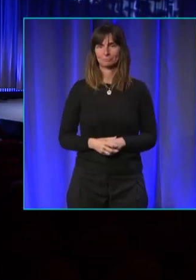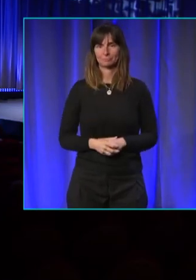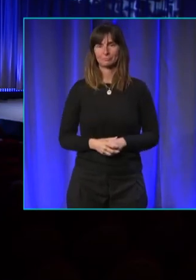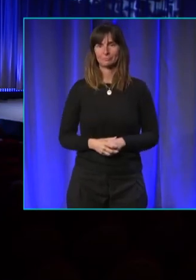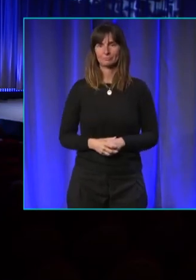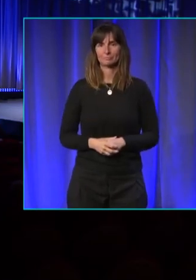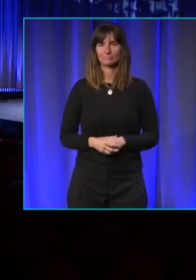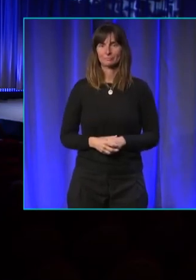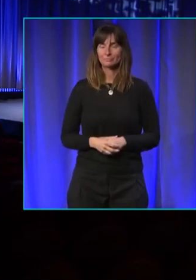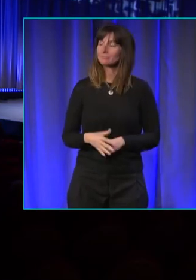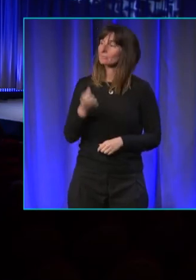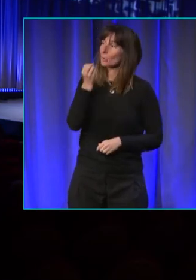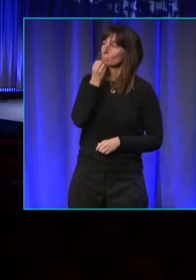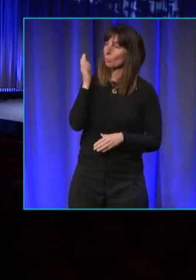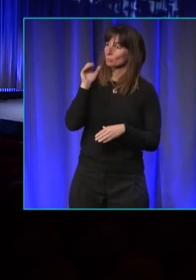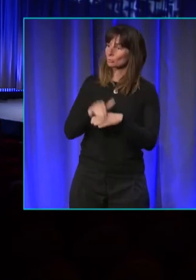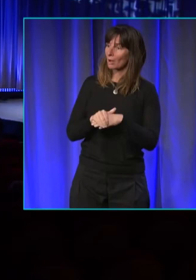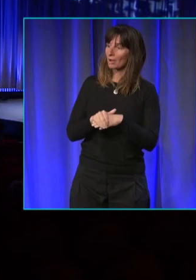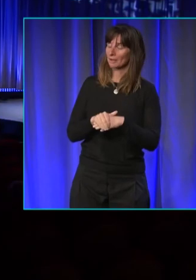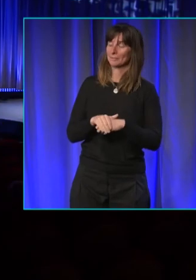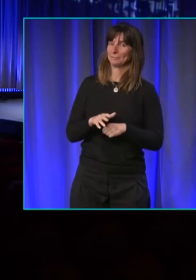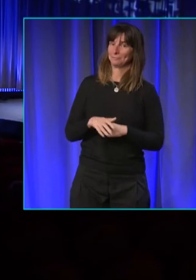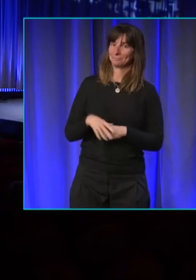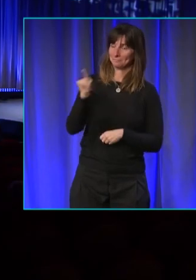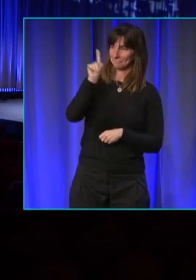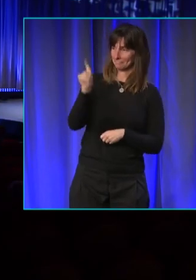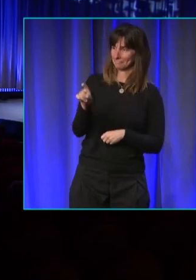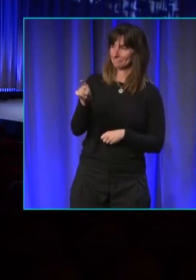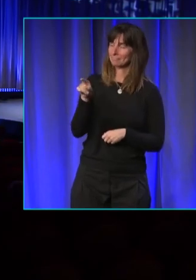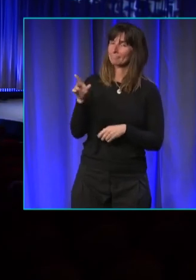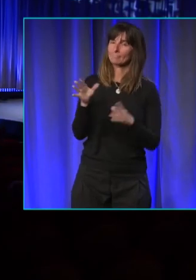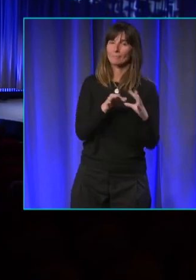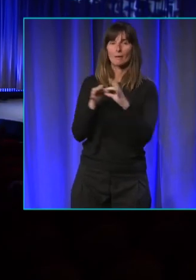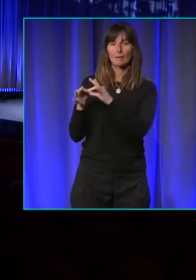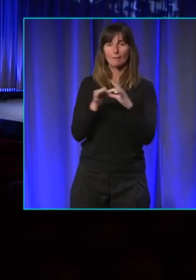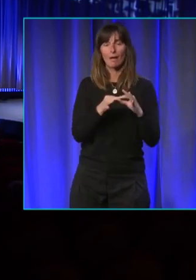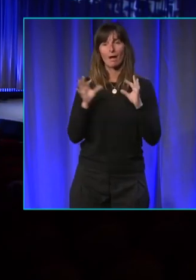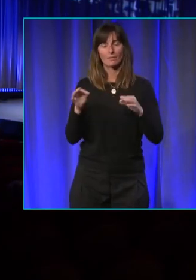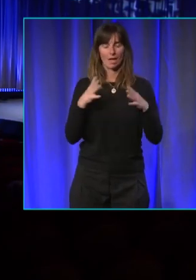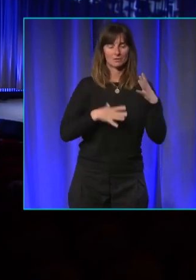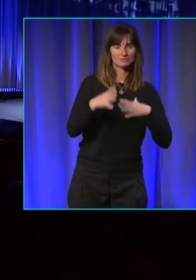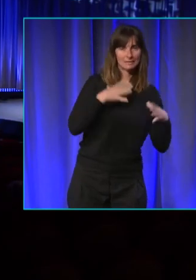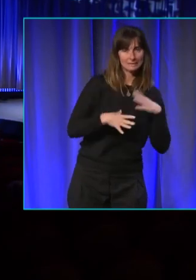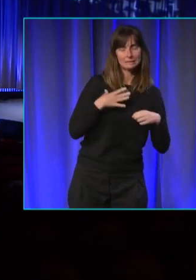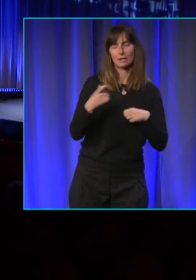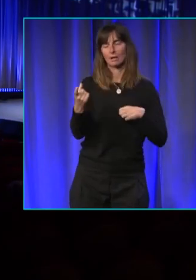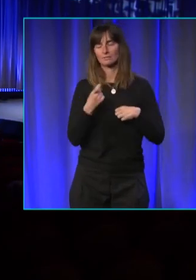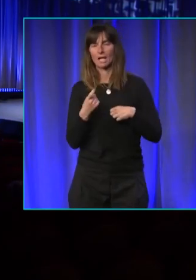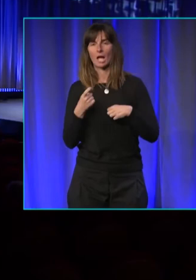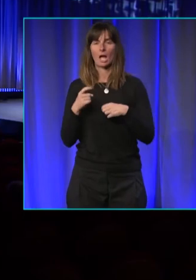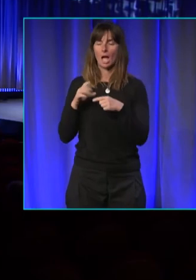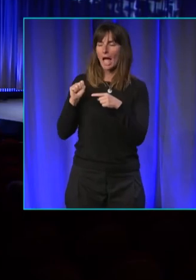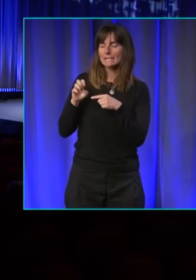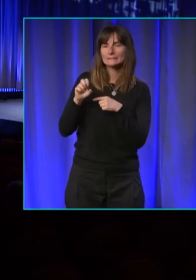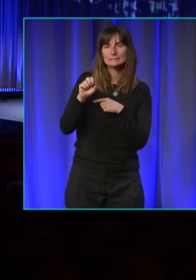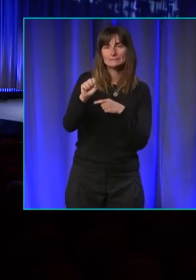Bonsoir. Vous avez établi, je suis là. Oui. Vous avez établi le lien entre fatigue et acidification de l'organisme. On parle beaucoup du